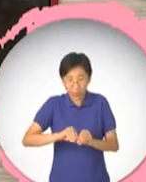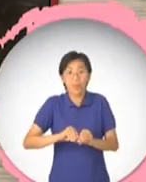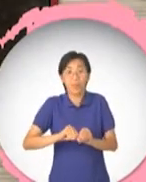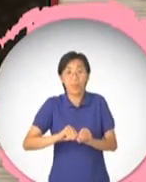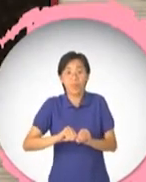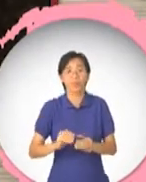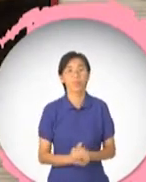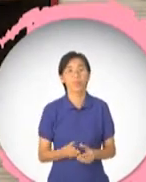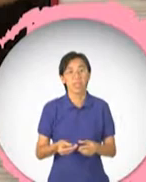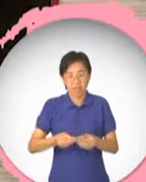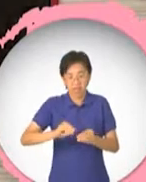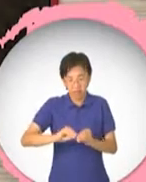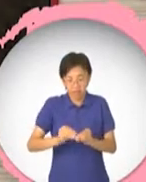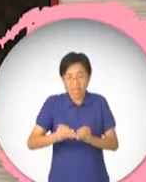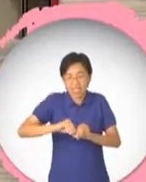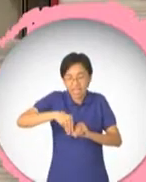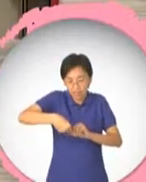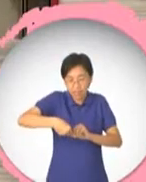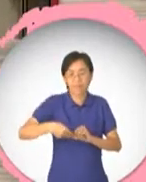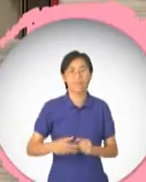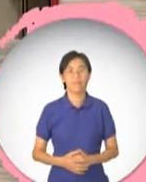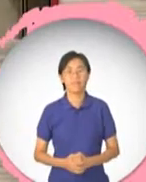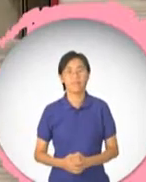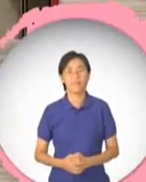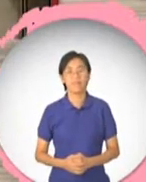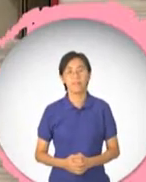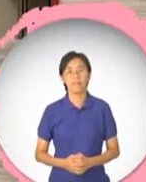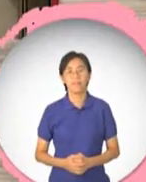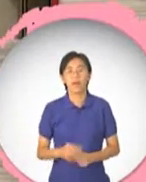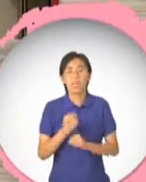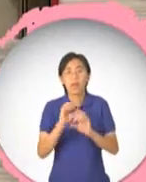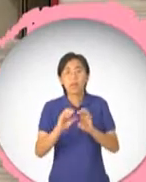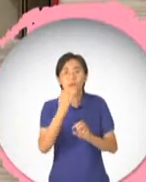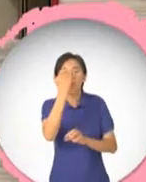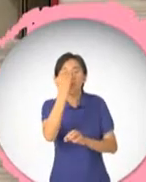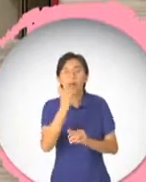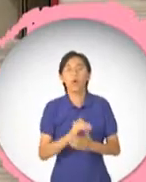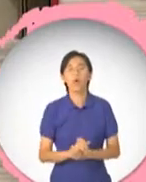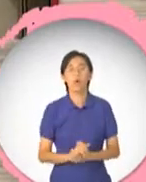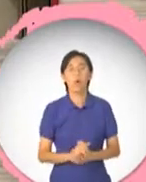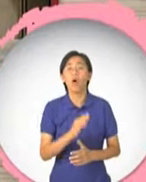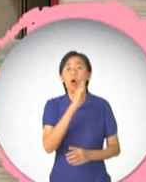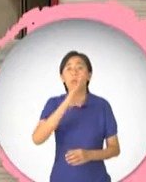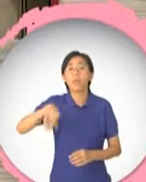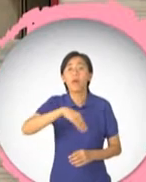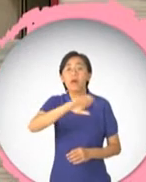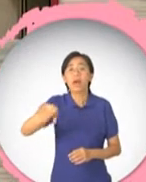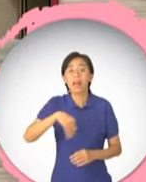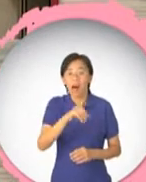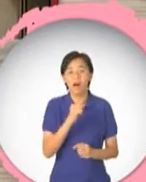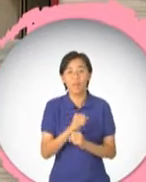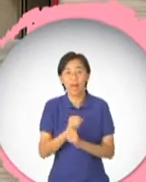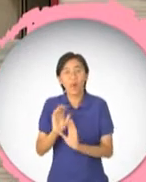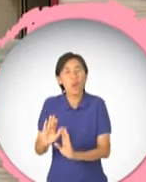คะเก็บชายค่ะ ที่เราต้องสอดนี่เพราะอะไรครับอาจารย์ เพราะว่าเดี๋ยวเวลาเราเอาไปหมักอะค่ะ